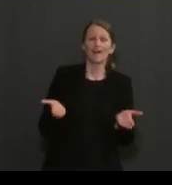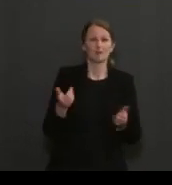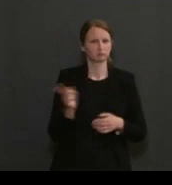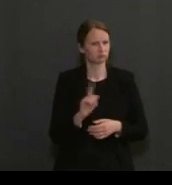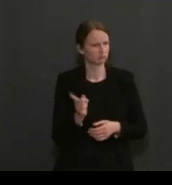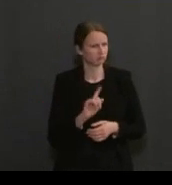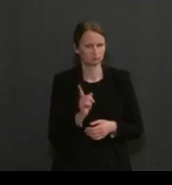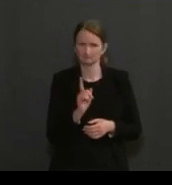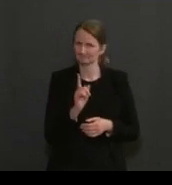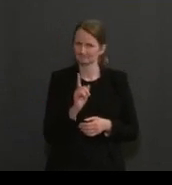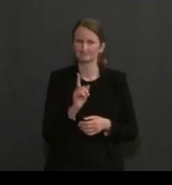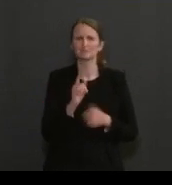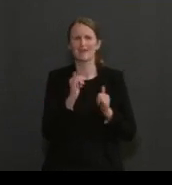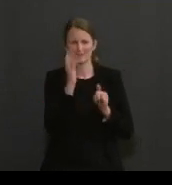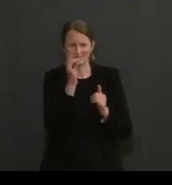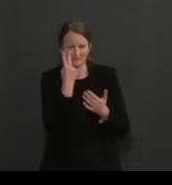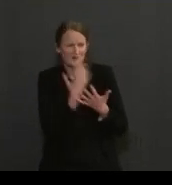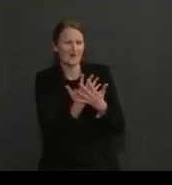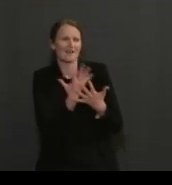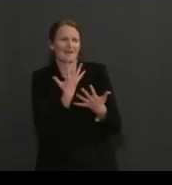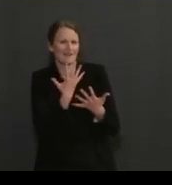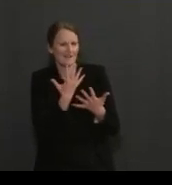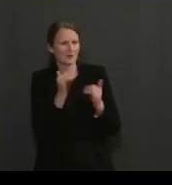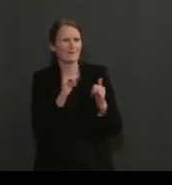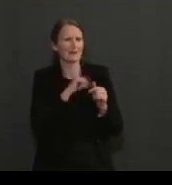nous conforter à continuer nos efforts.